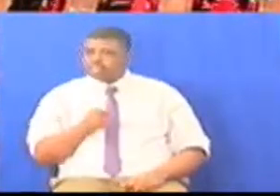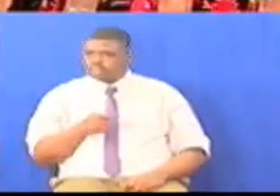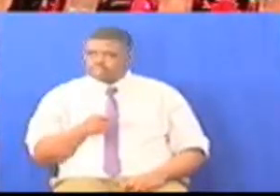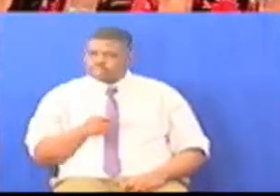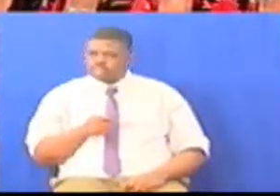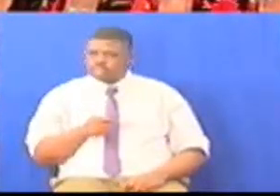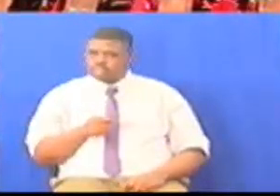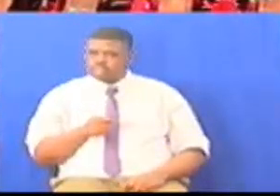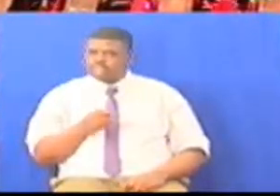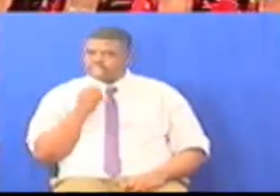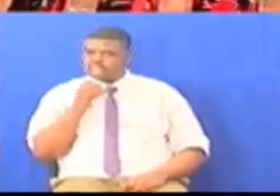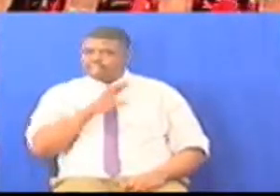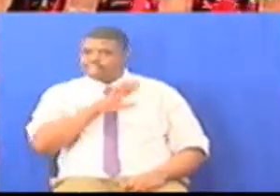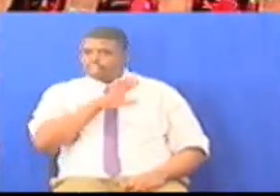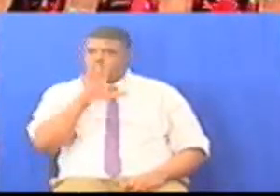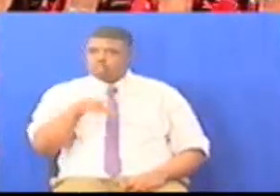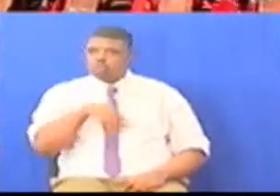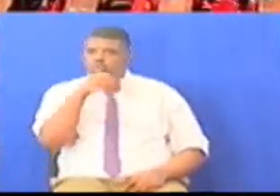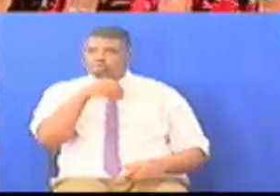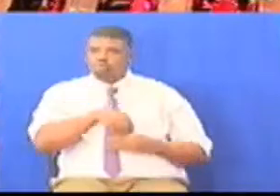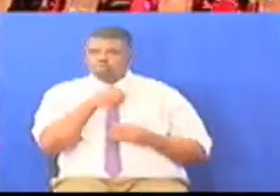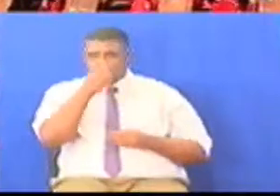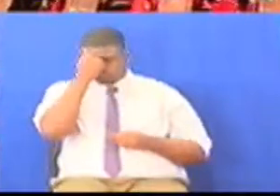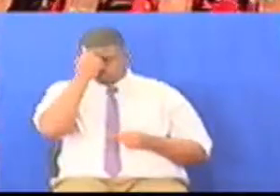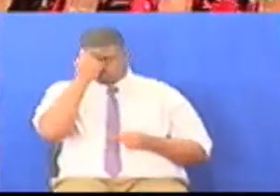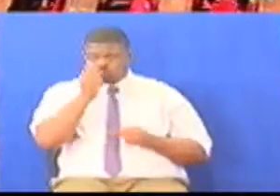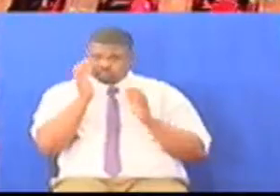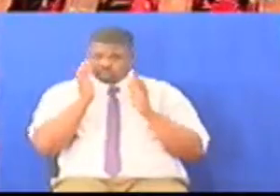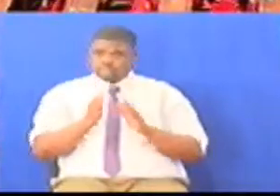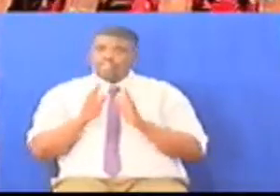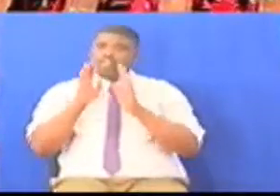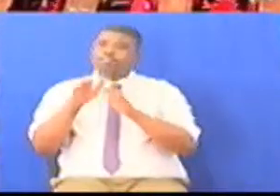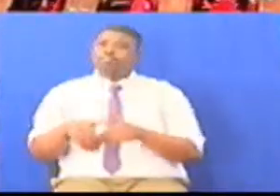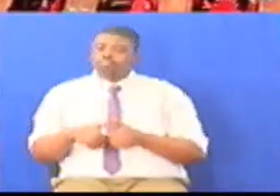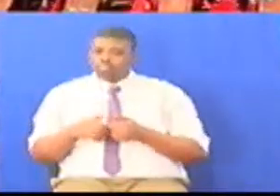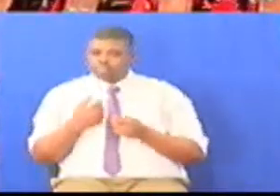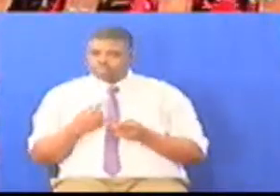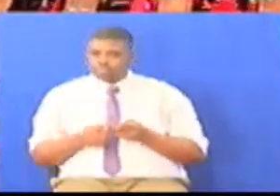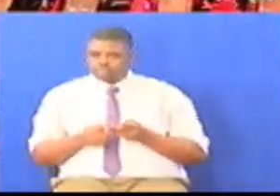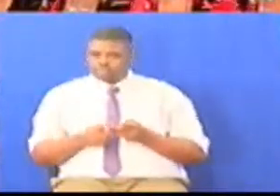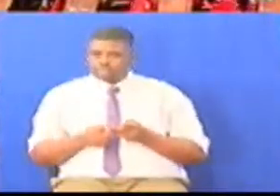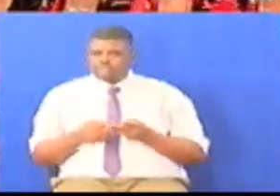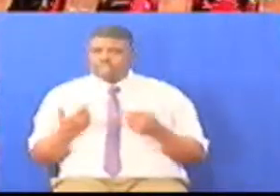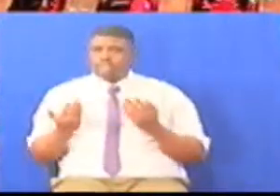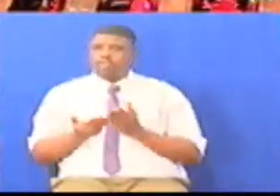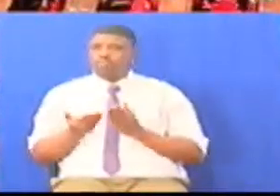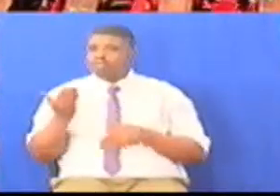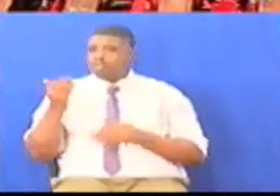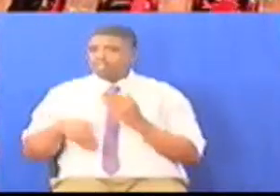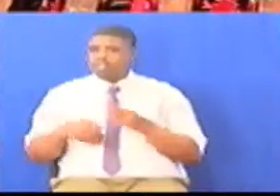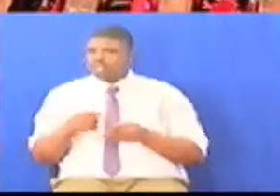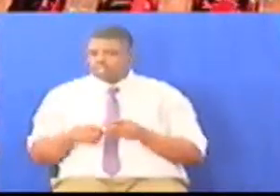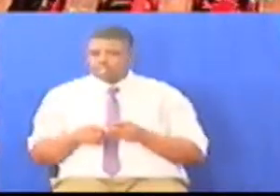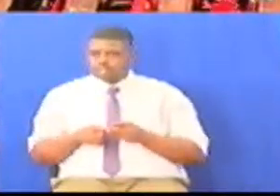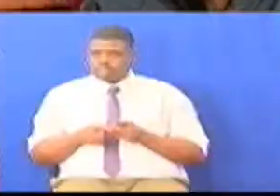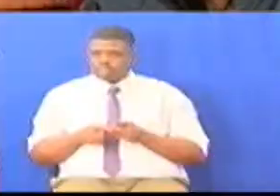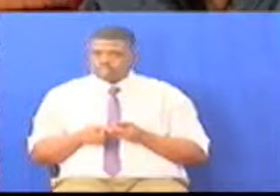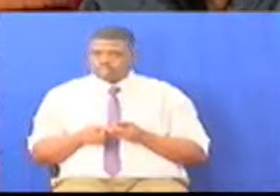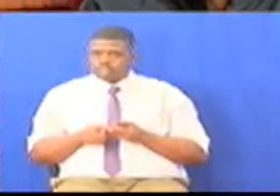naomba taarifa hii yote ingie katika kumbukumbu za Bunge, na naomba basi nihitimishe.